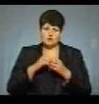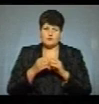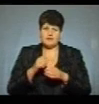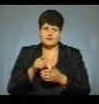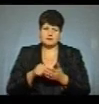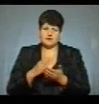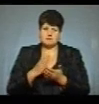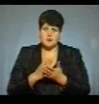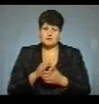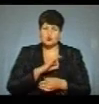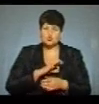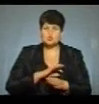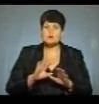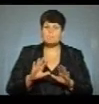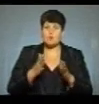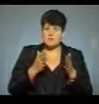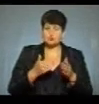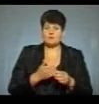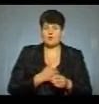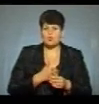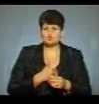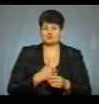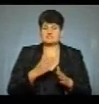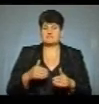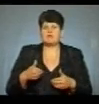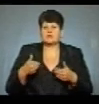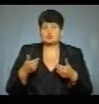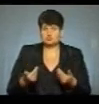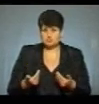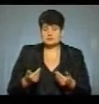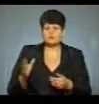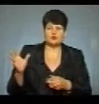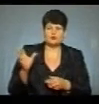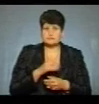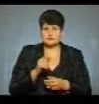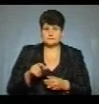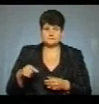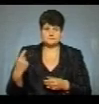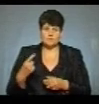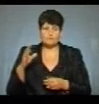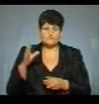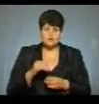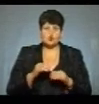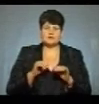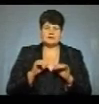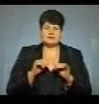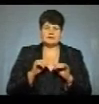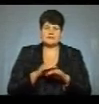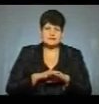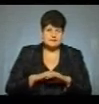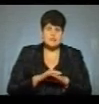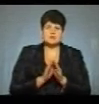ми маємо. І користуючись моментом, хочу звернутися до всіх мешканців краю, до всього населення з